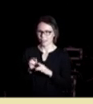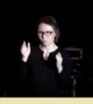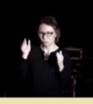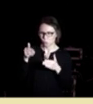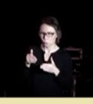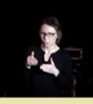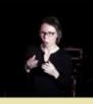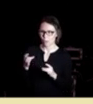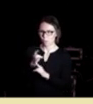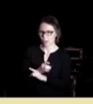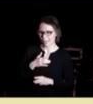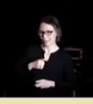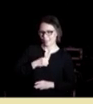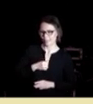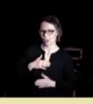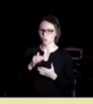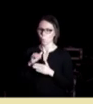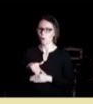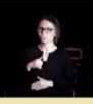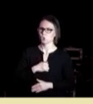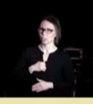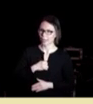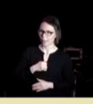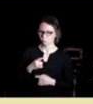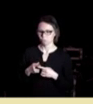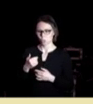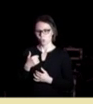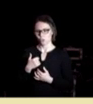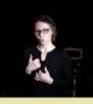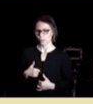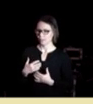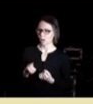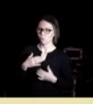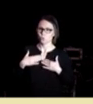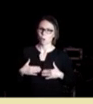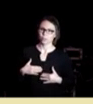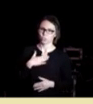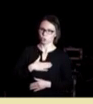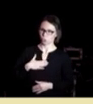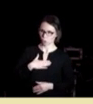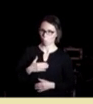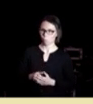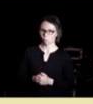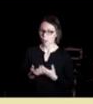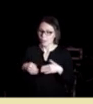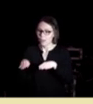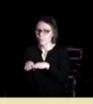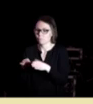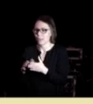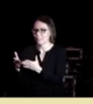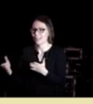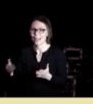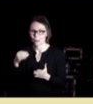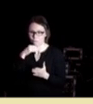lidelser har en betydelig oversykelighet og dødelighet av somatisk sykdom. Dette er sammenlignet med den